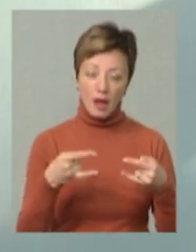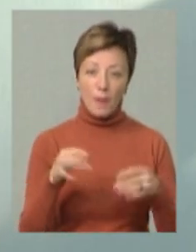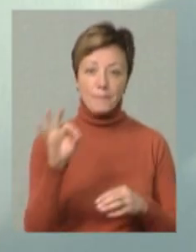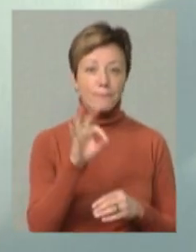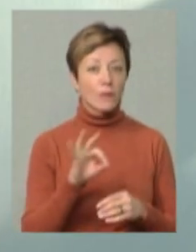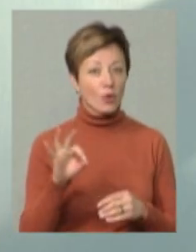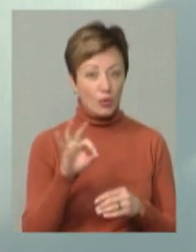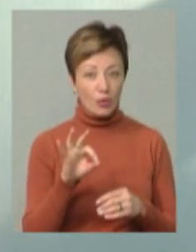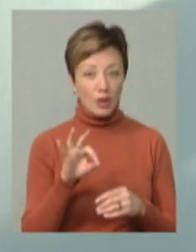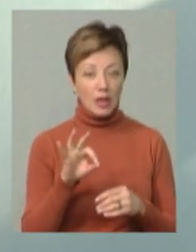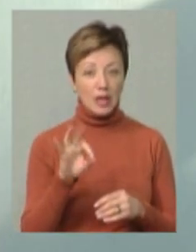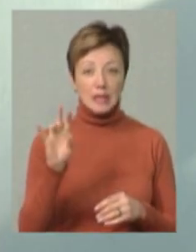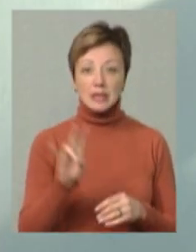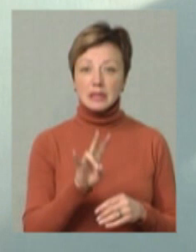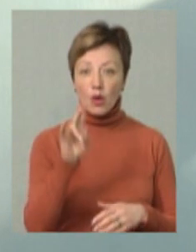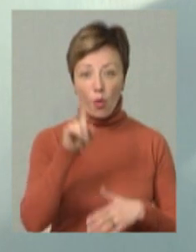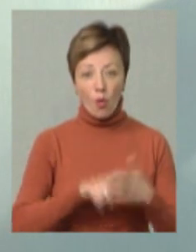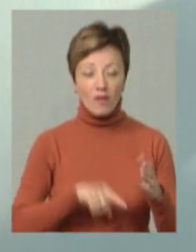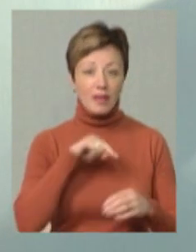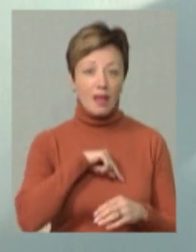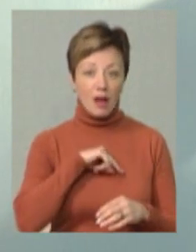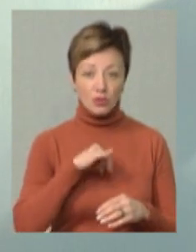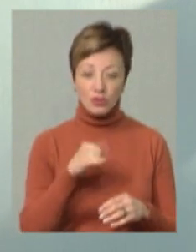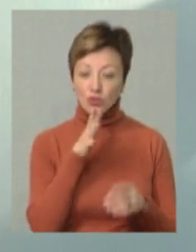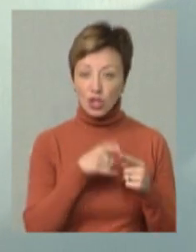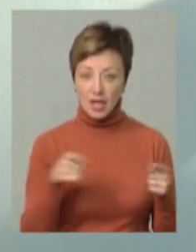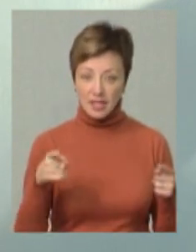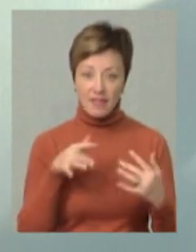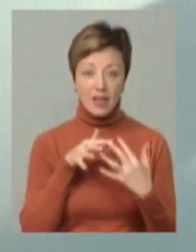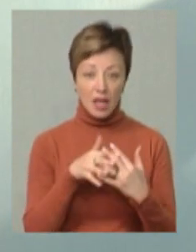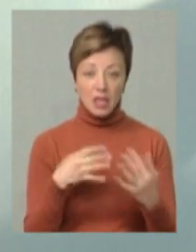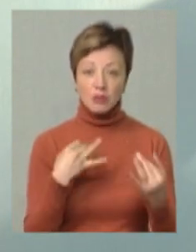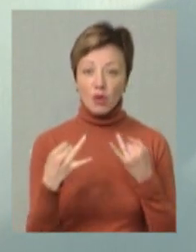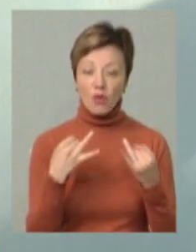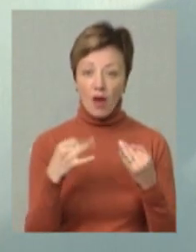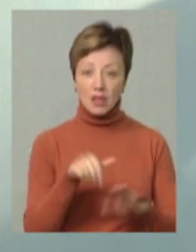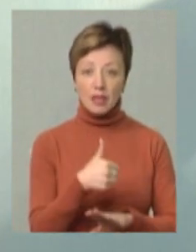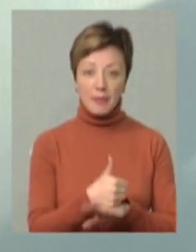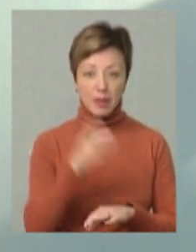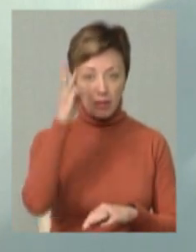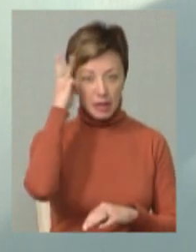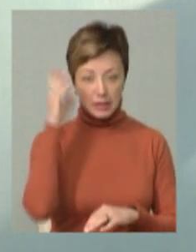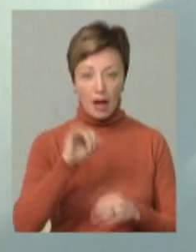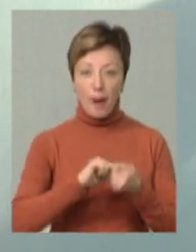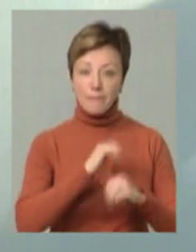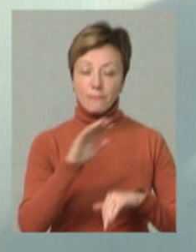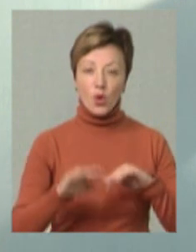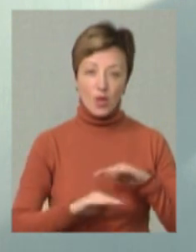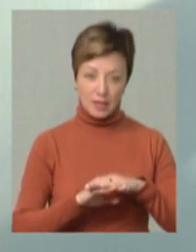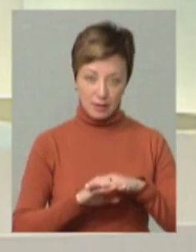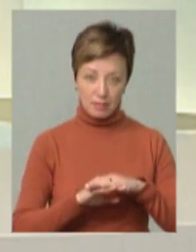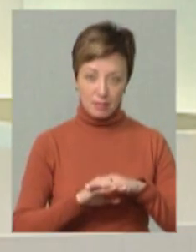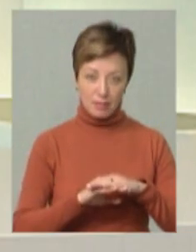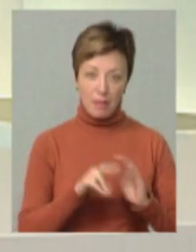Про церковні настрої у час війни ми спілкувалися із єпископом Хмельницьким і